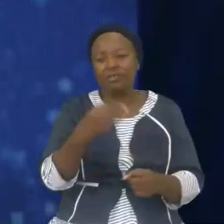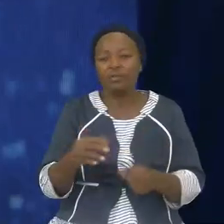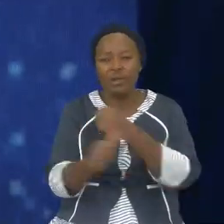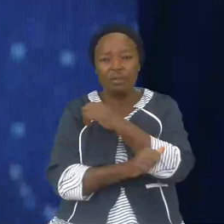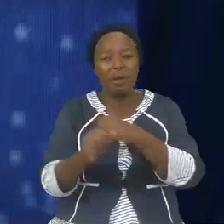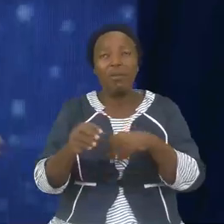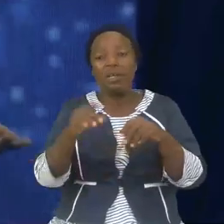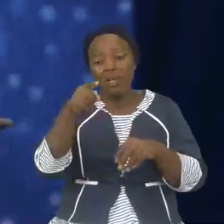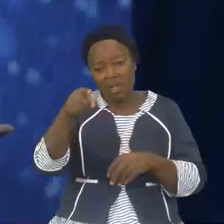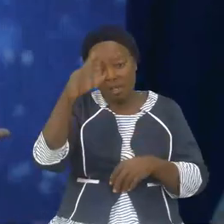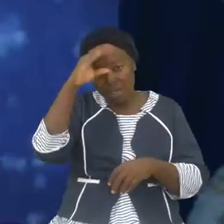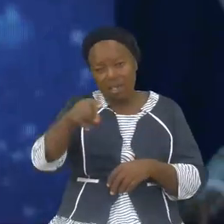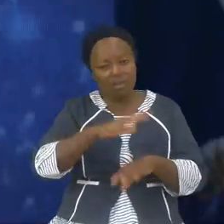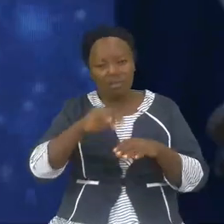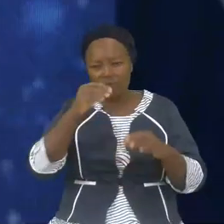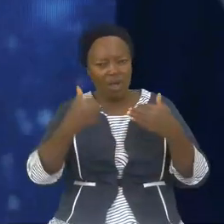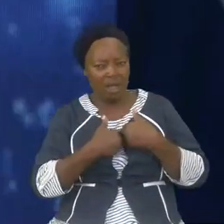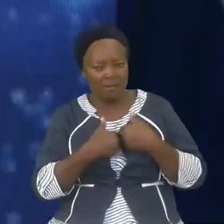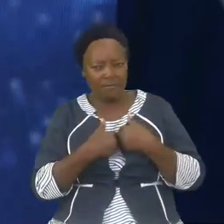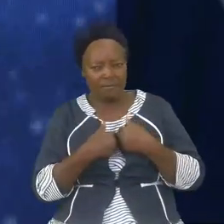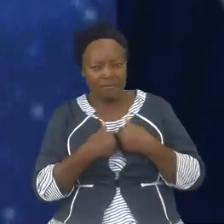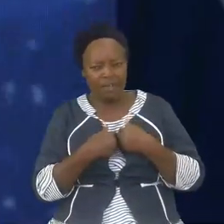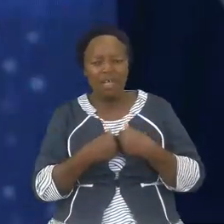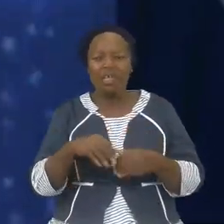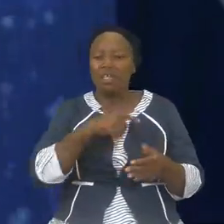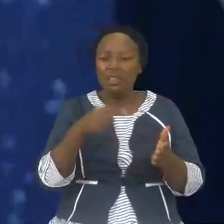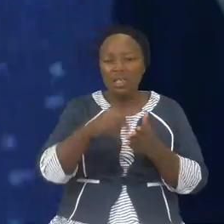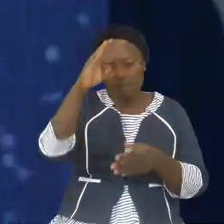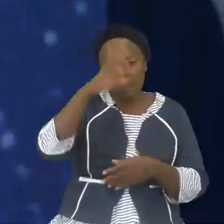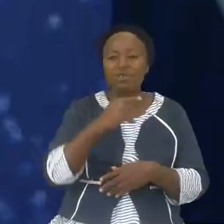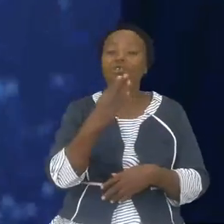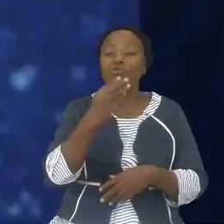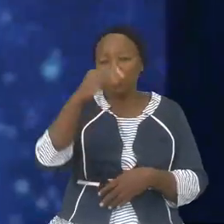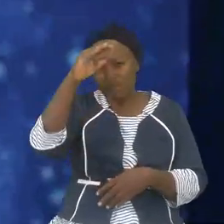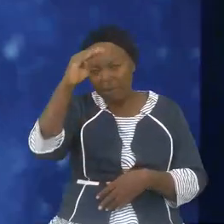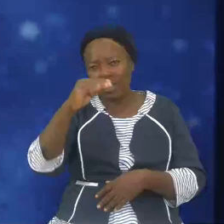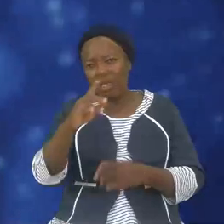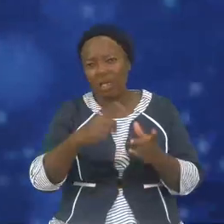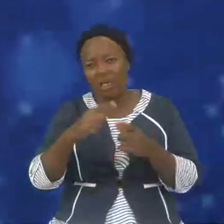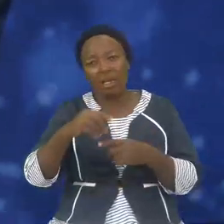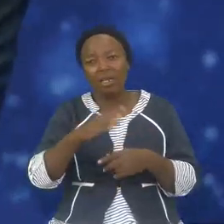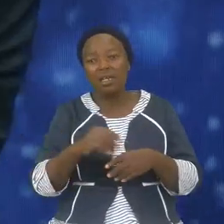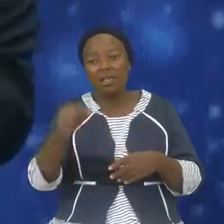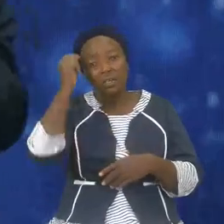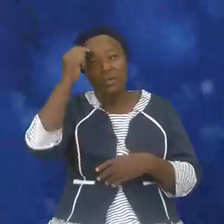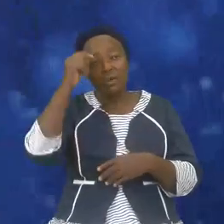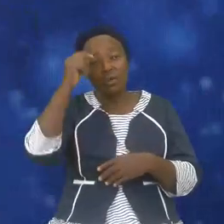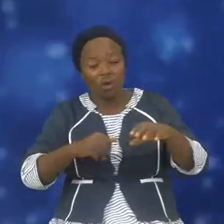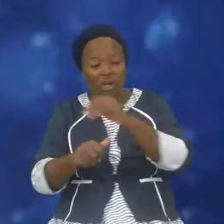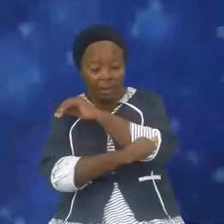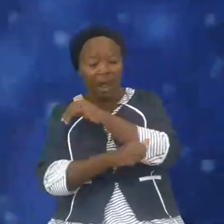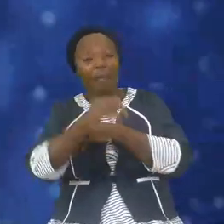d'Abraham, il n'en avait pas. Et il était un juif. Et il a appelé Abraham